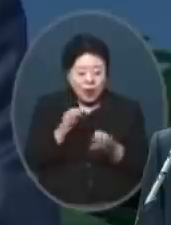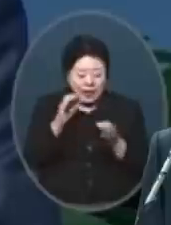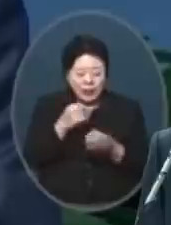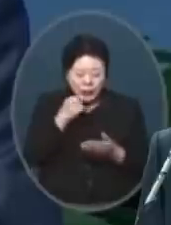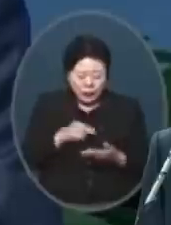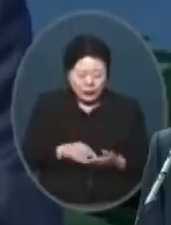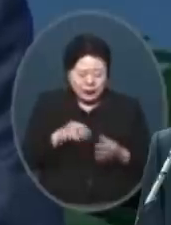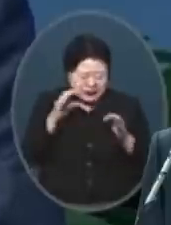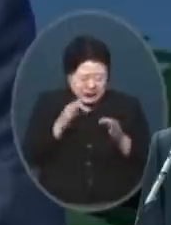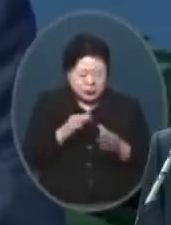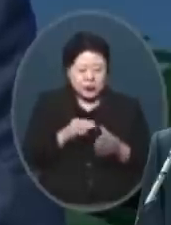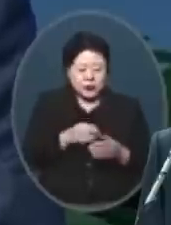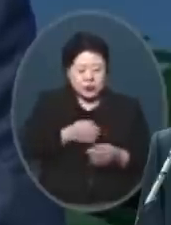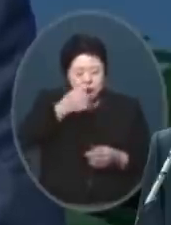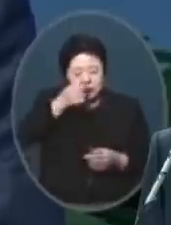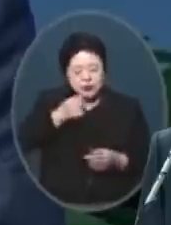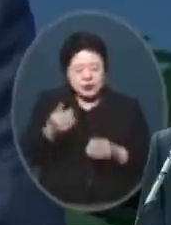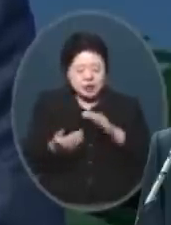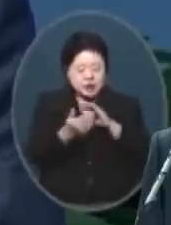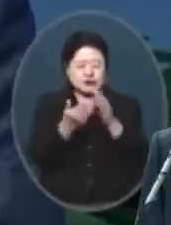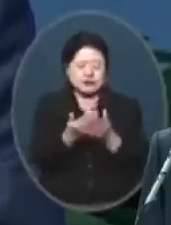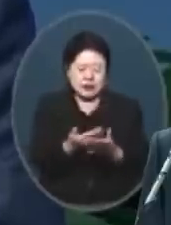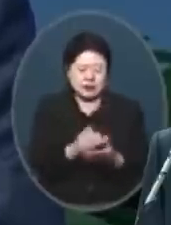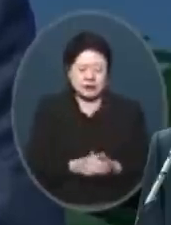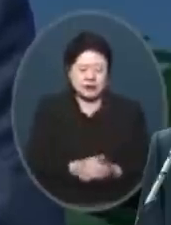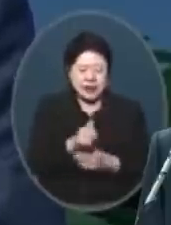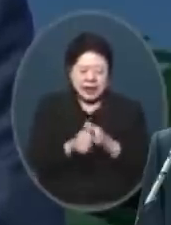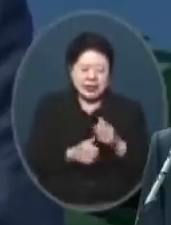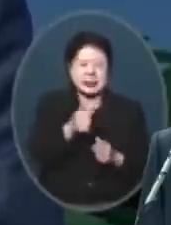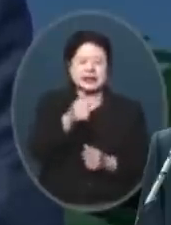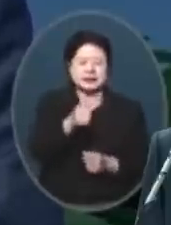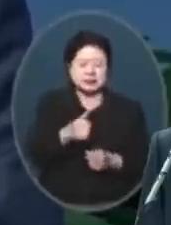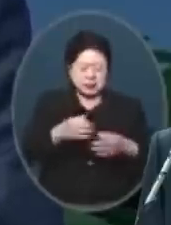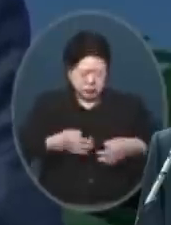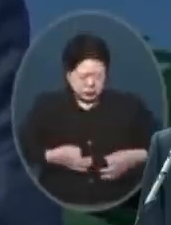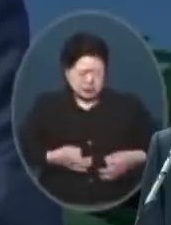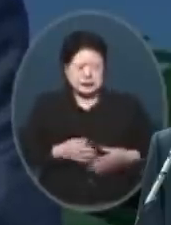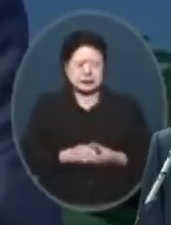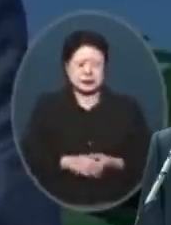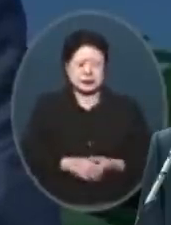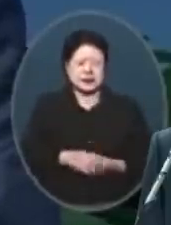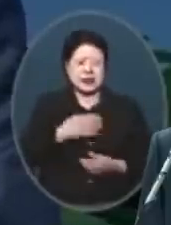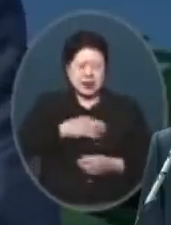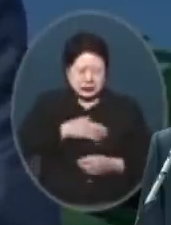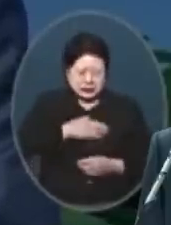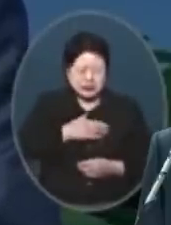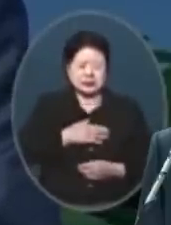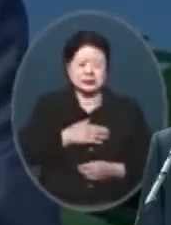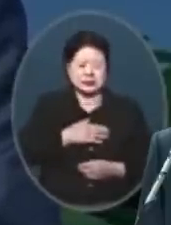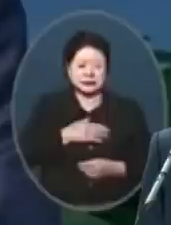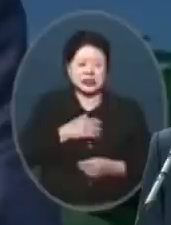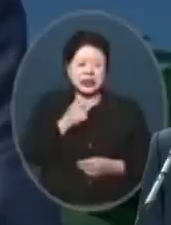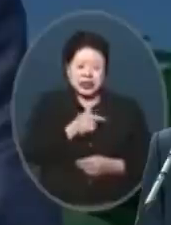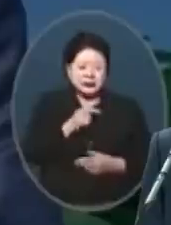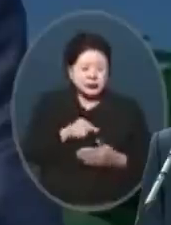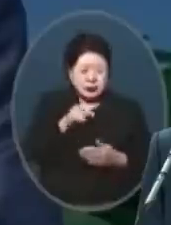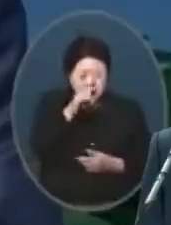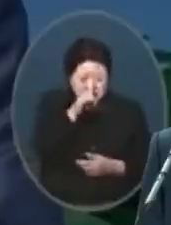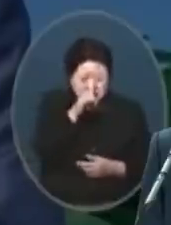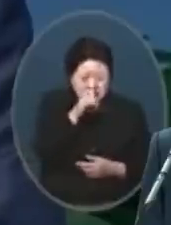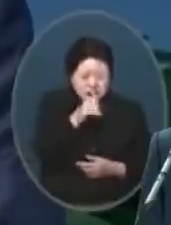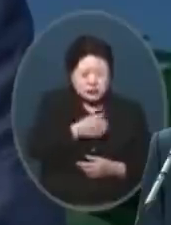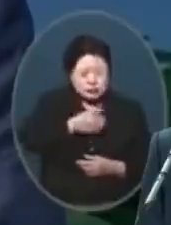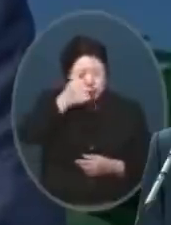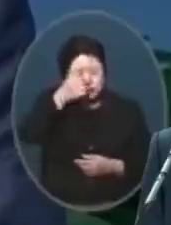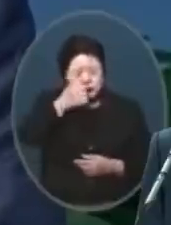기도라. 꿈 이루어 주시옵소서. 하나님 보시다시피 아시다시피 내 가슴 속에 있는